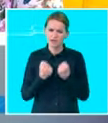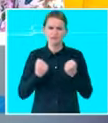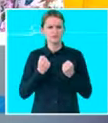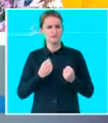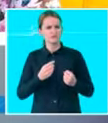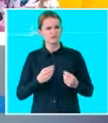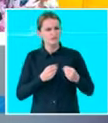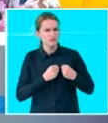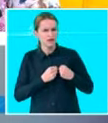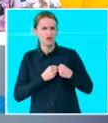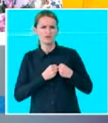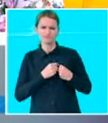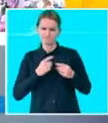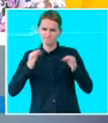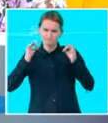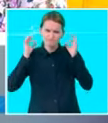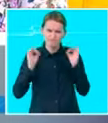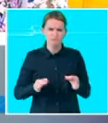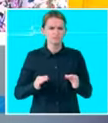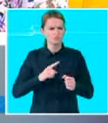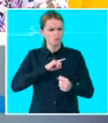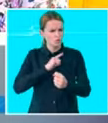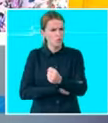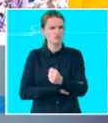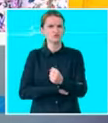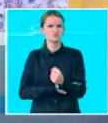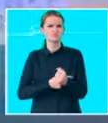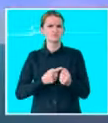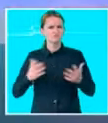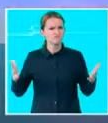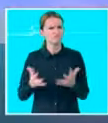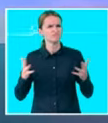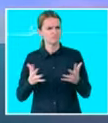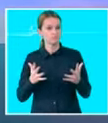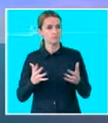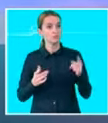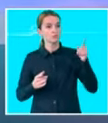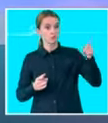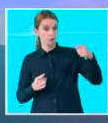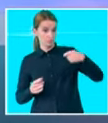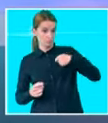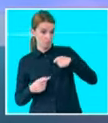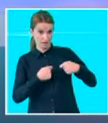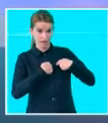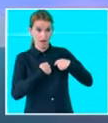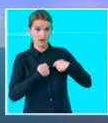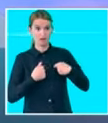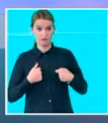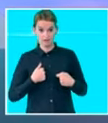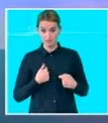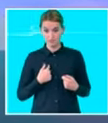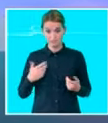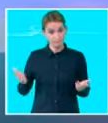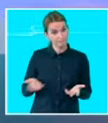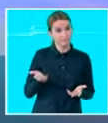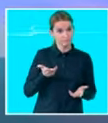силна устойчивост, който не ме е накарал да кажа едно нещо против волята си, не ми е коригирал нито